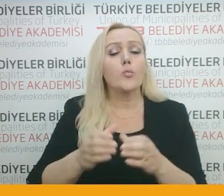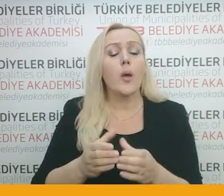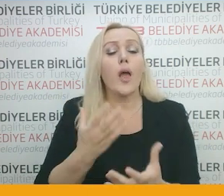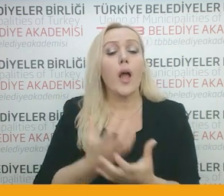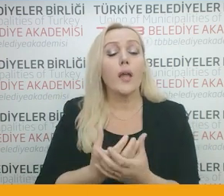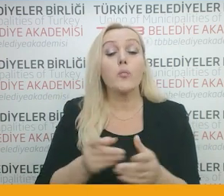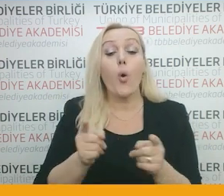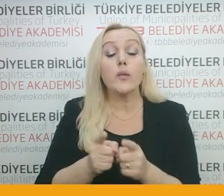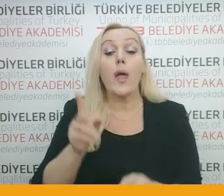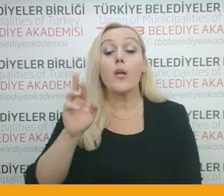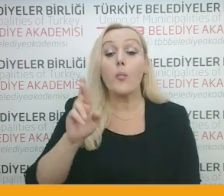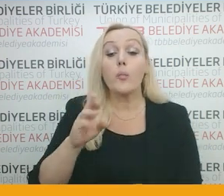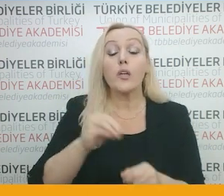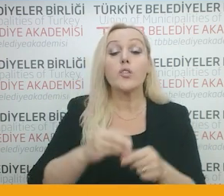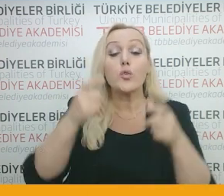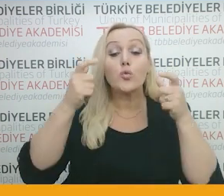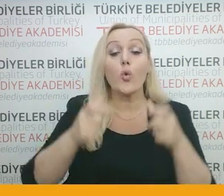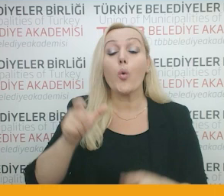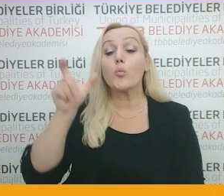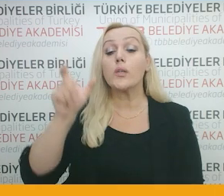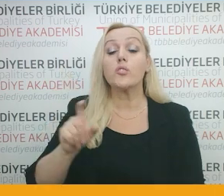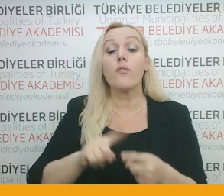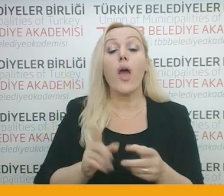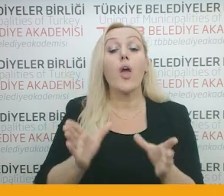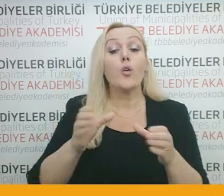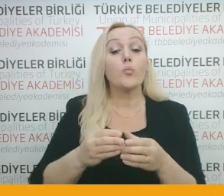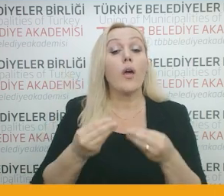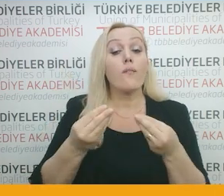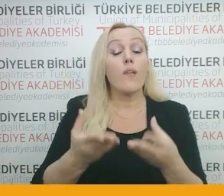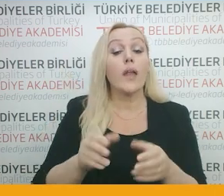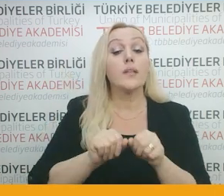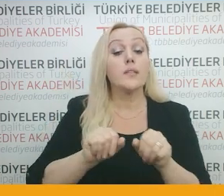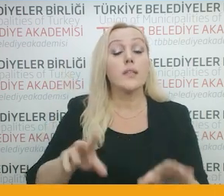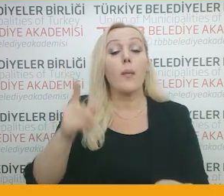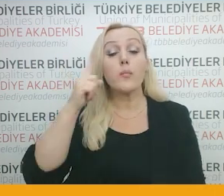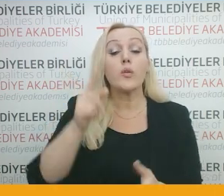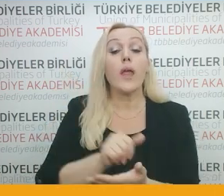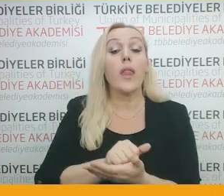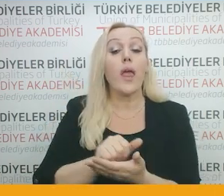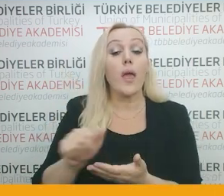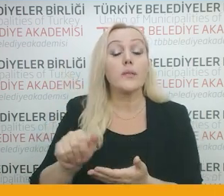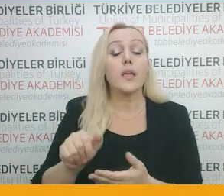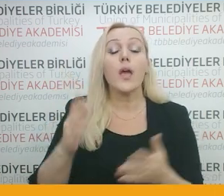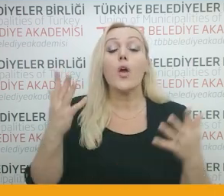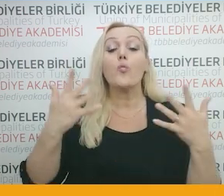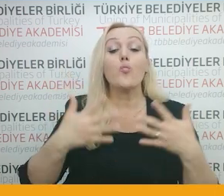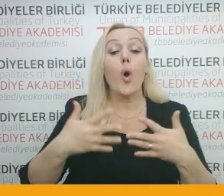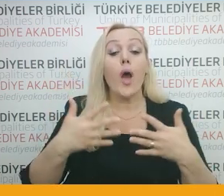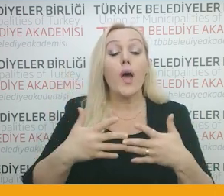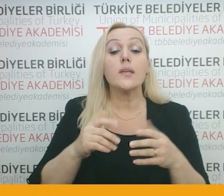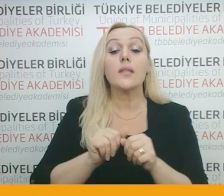özetlemek ve raporlamak üzere sorumlu olan kişilere ya da kurumlara sunduğu sistemli bilgiler bütünü. Yani muhasebe